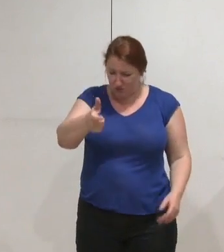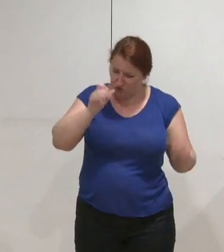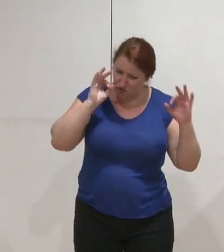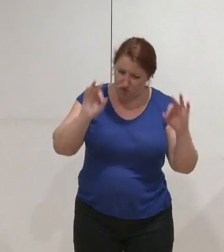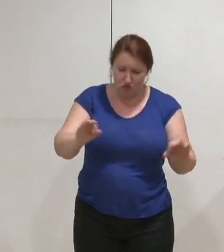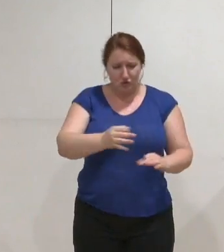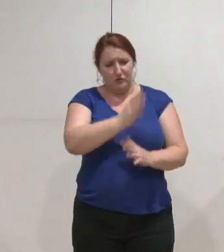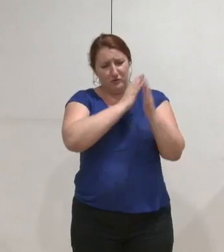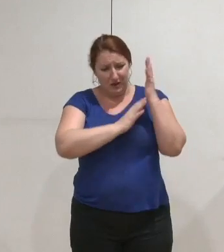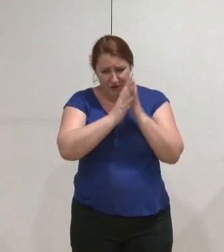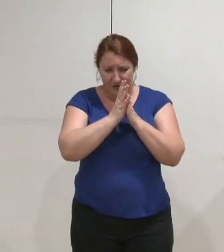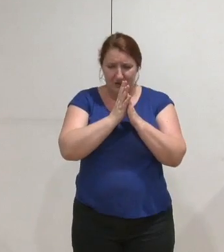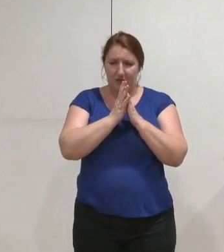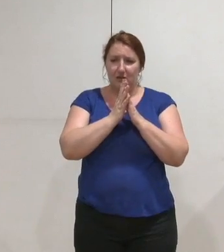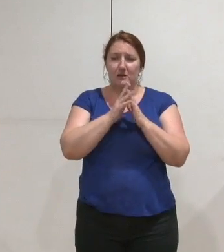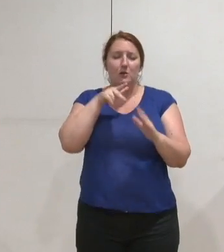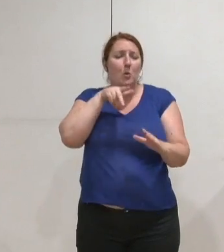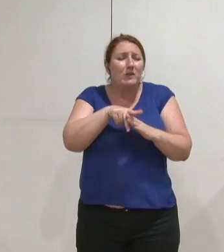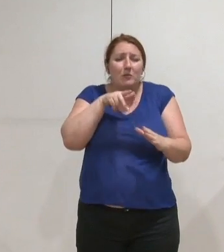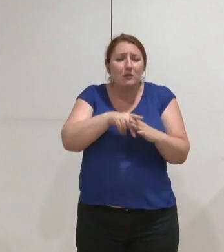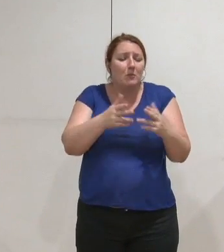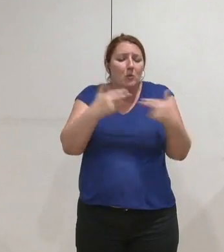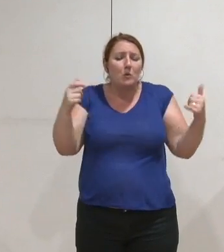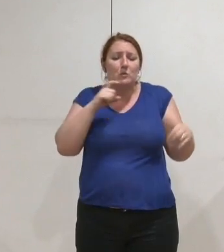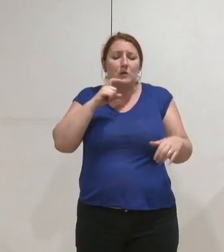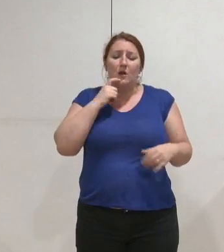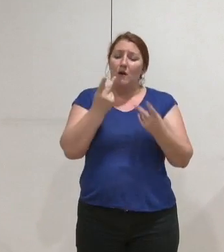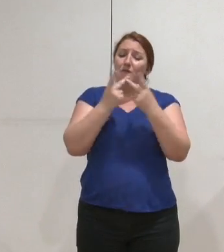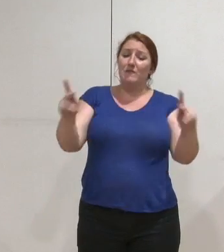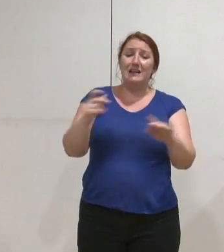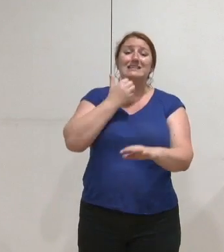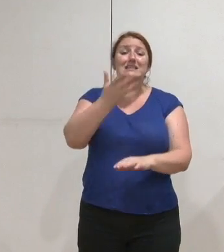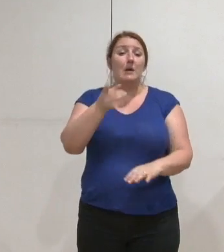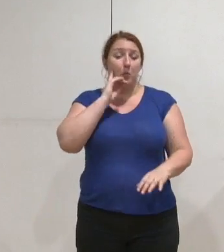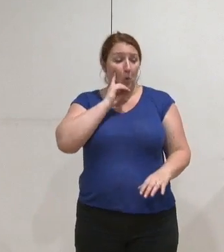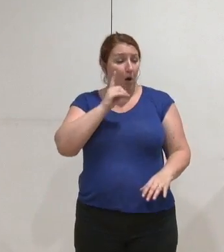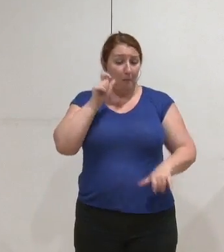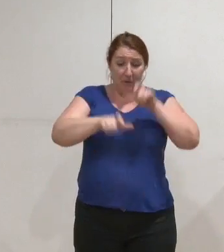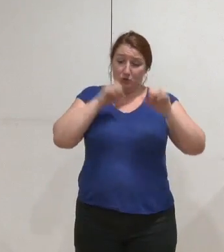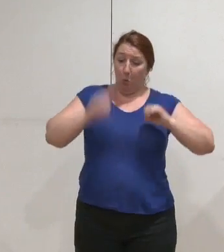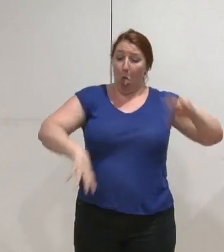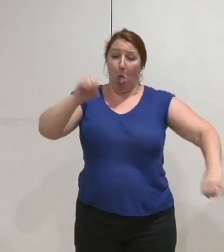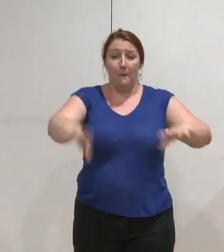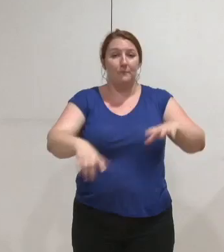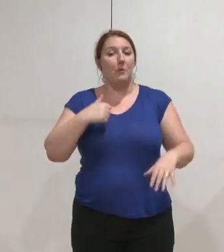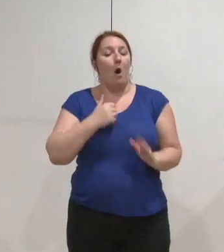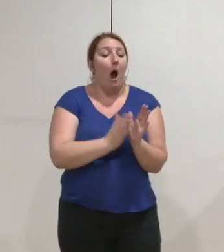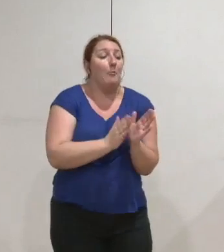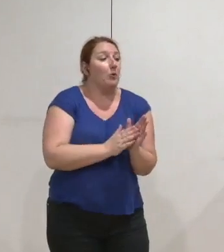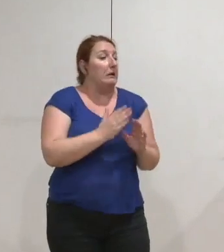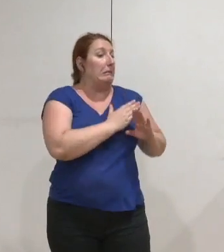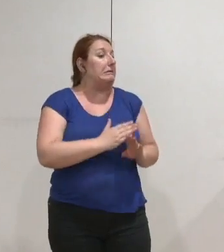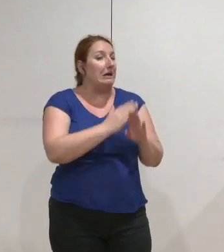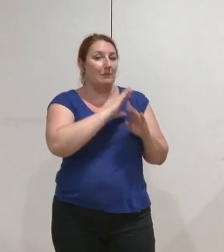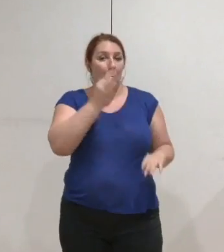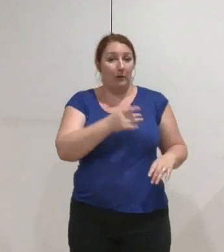effectivement en début d'intervention que si une ville était sale c'était parce qu'on la salissait et je vous ai discrètement applaudi parce que franchement